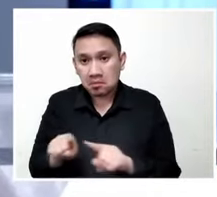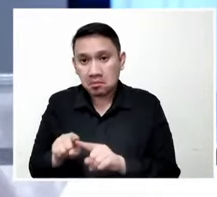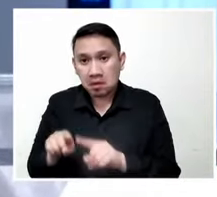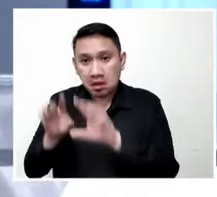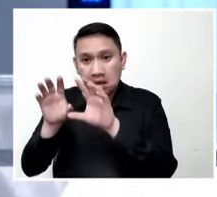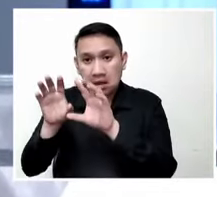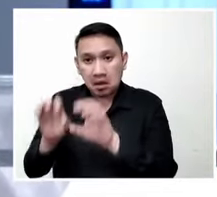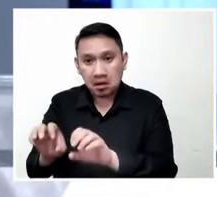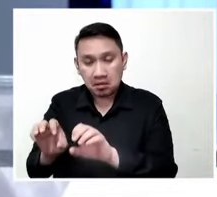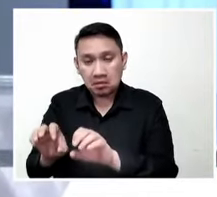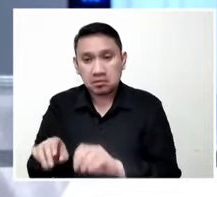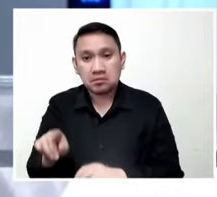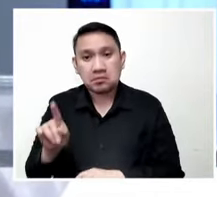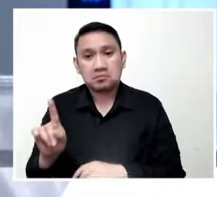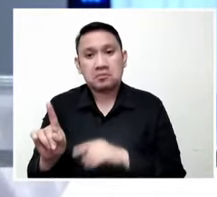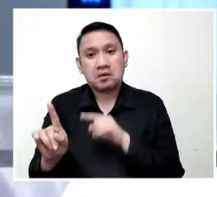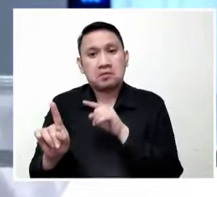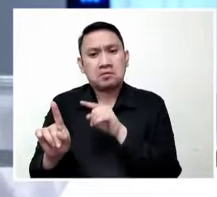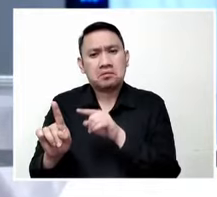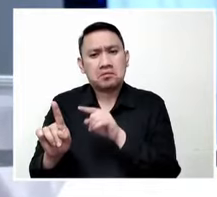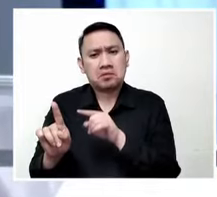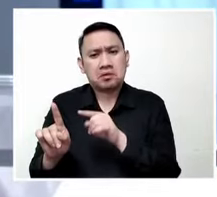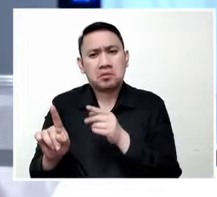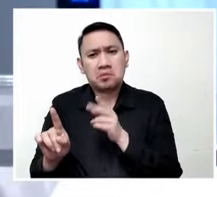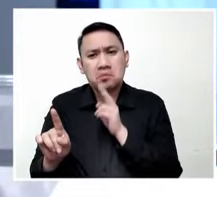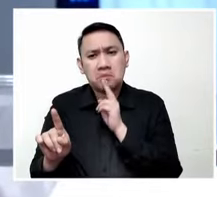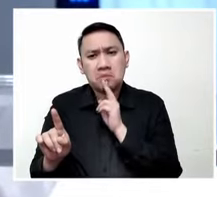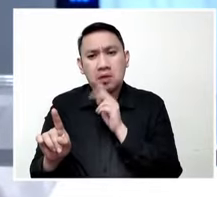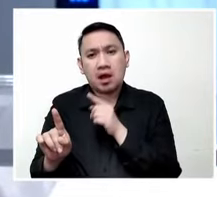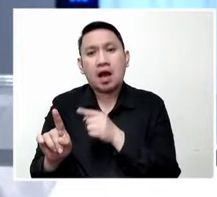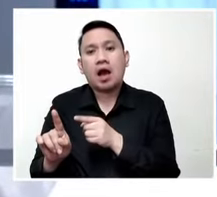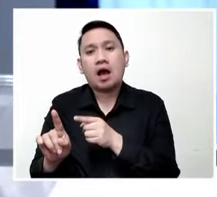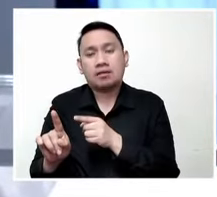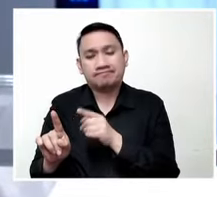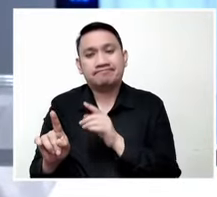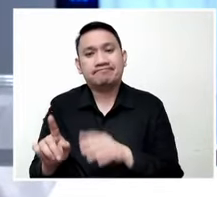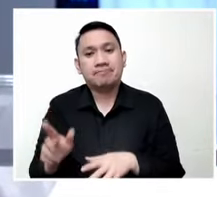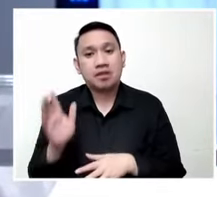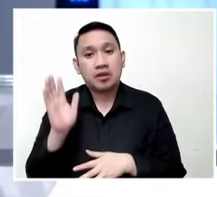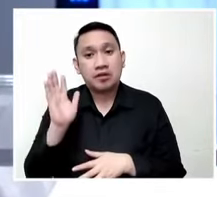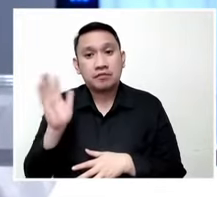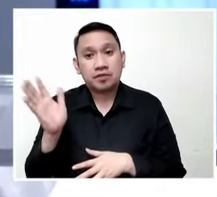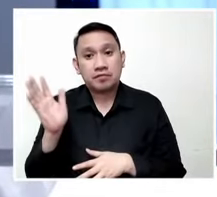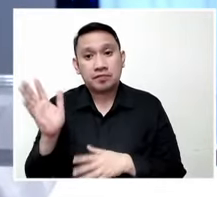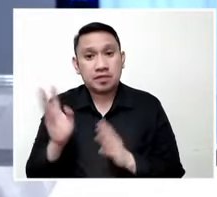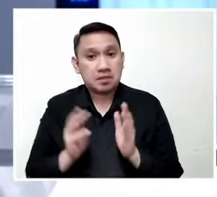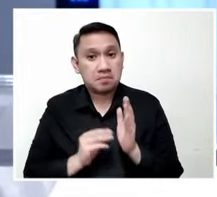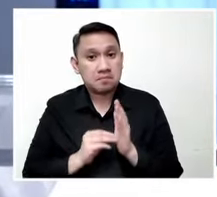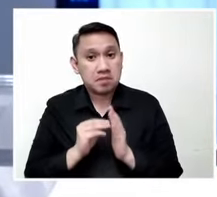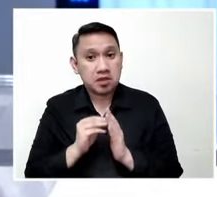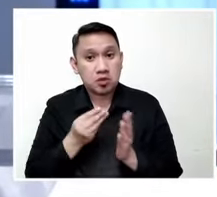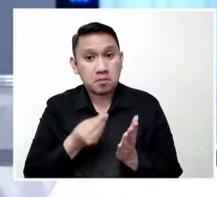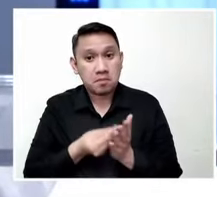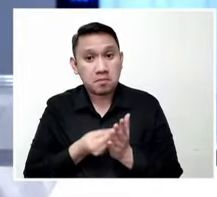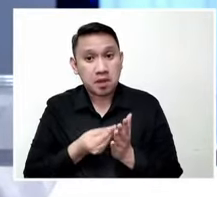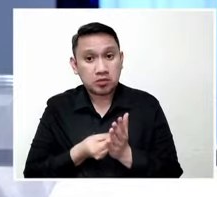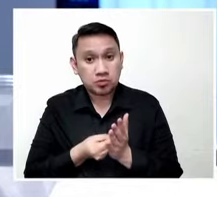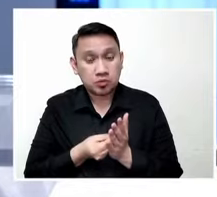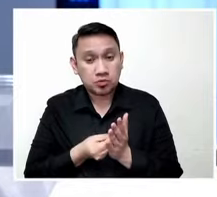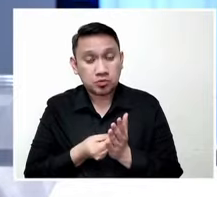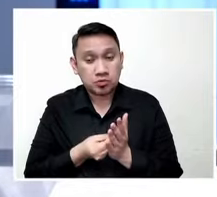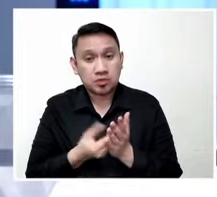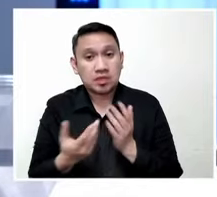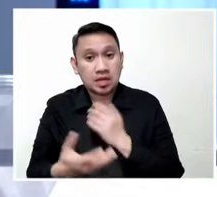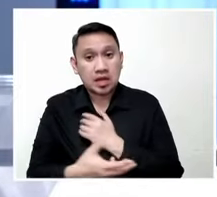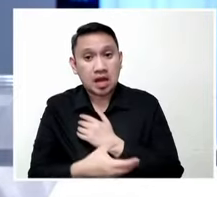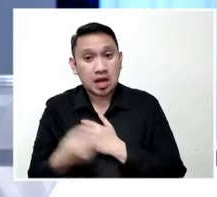ng gobyerno ng suspect na sinasabing tumangay ng mahigit 50 milyong piso na halaga mula sa kanyang mga